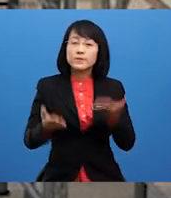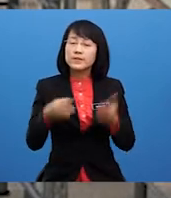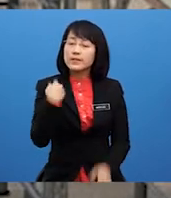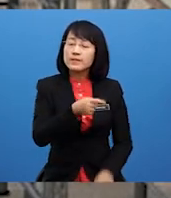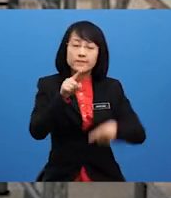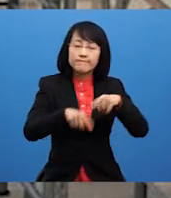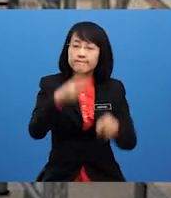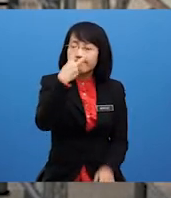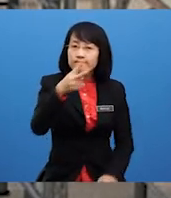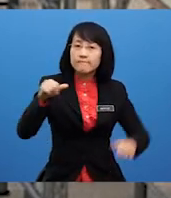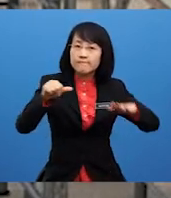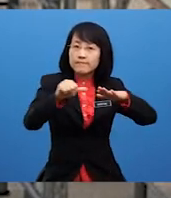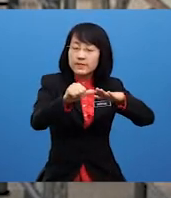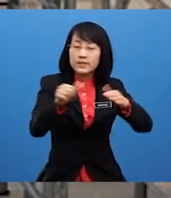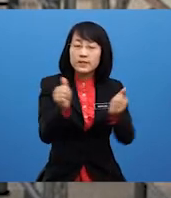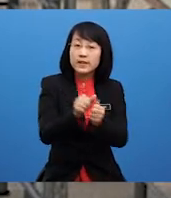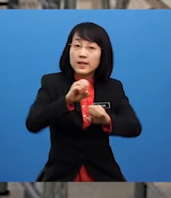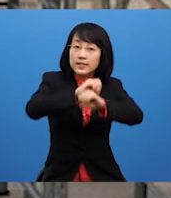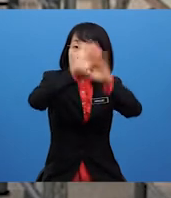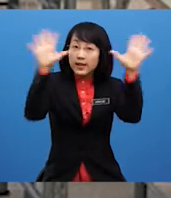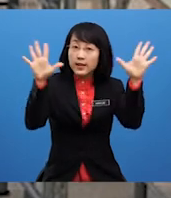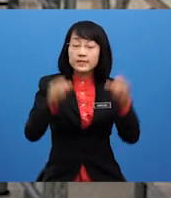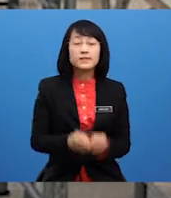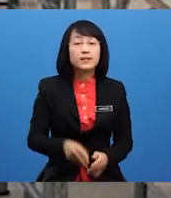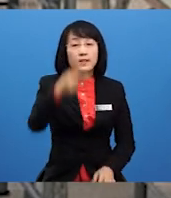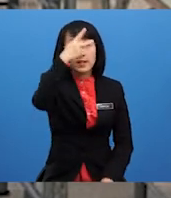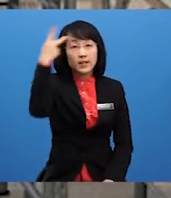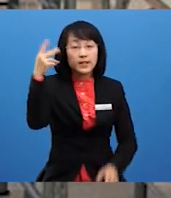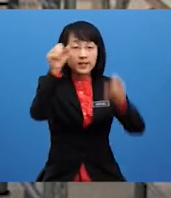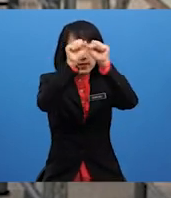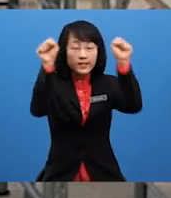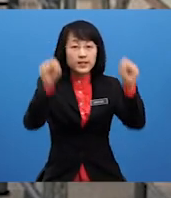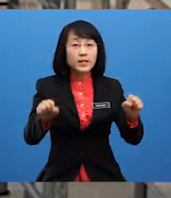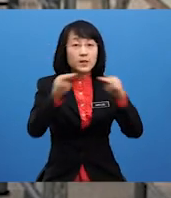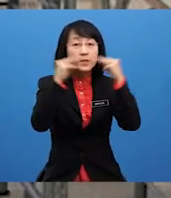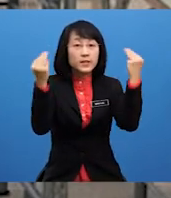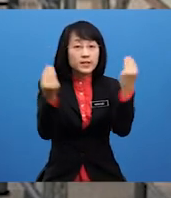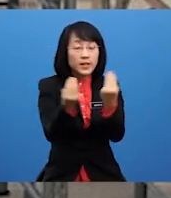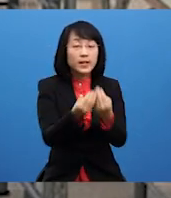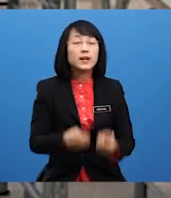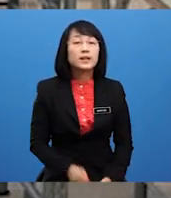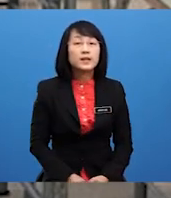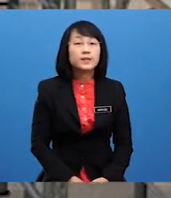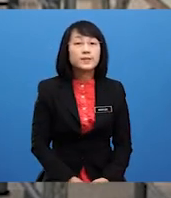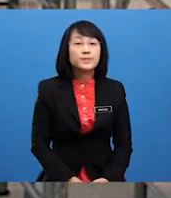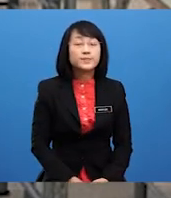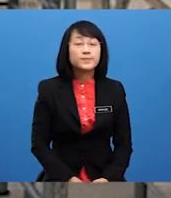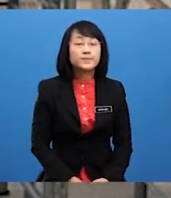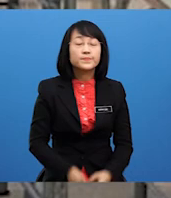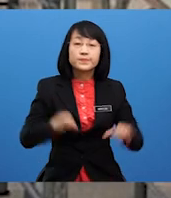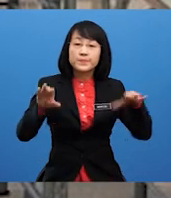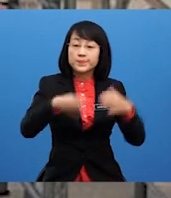melihat aspek ini secara jelas kerana sistem masyarakat feudal telah menyebabkan hal sedemikian